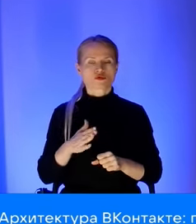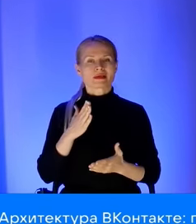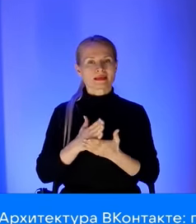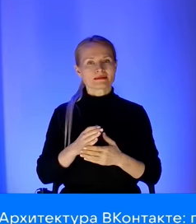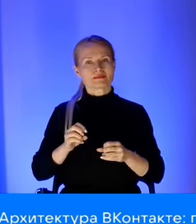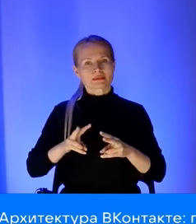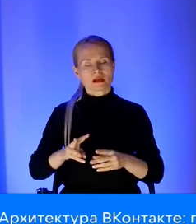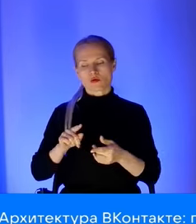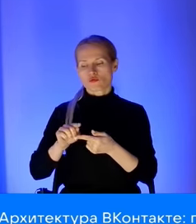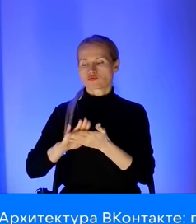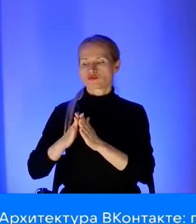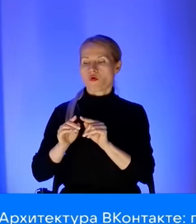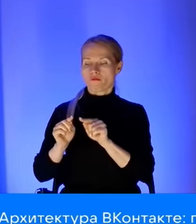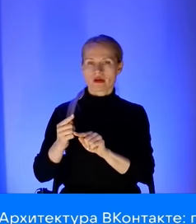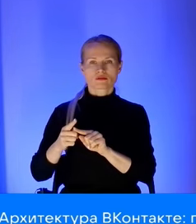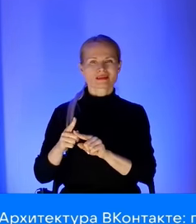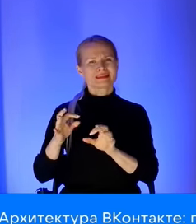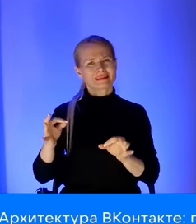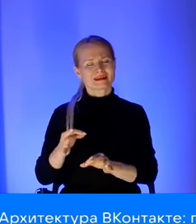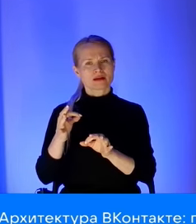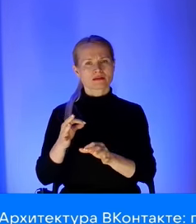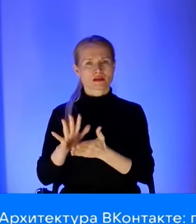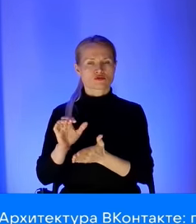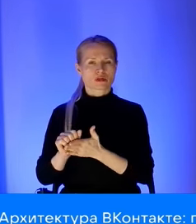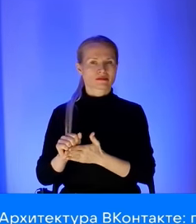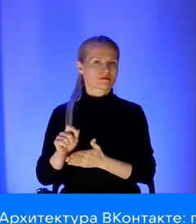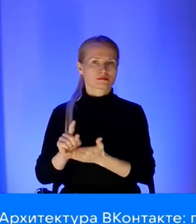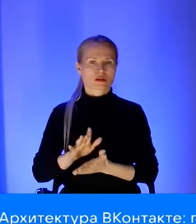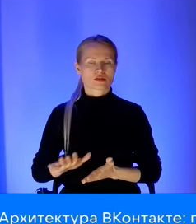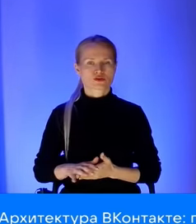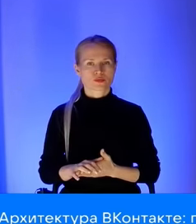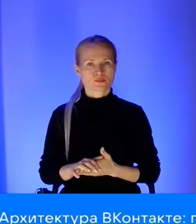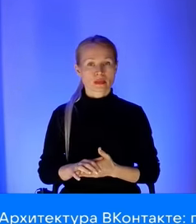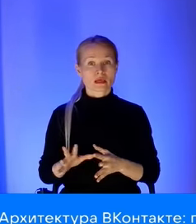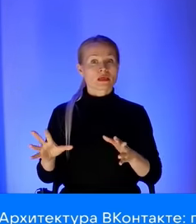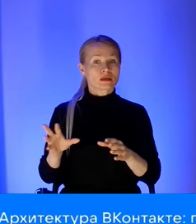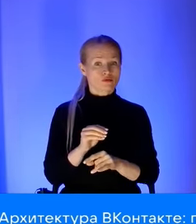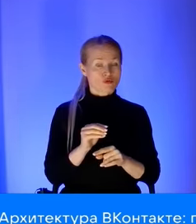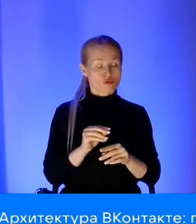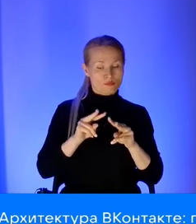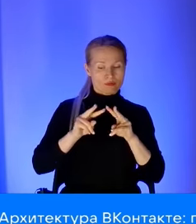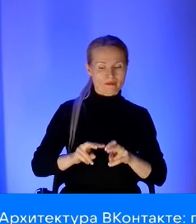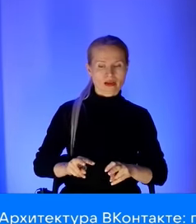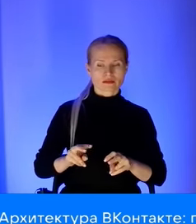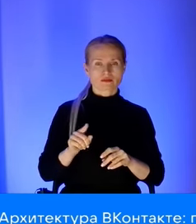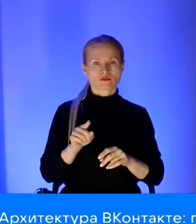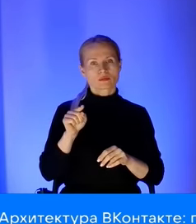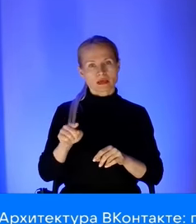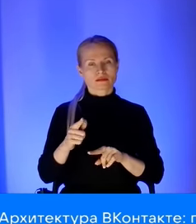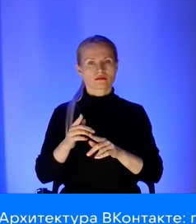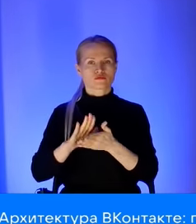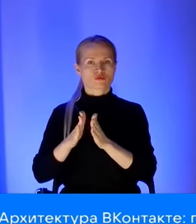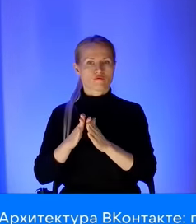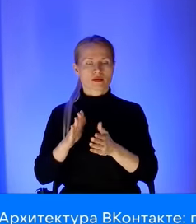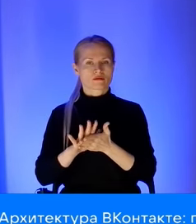не должно нарушаться и все методики тестирования направлены на то чтобы проверить не нарушим этого условия